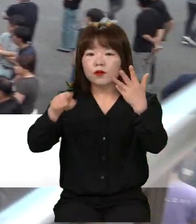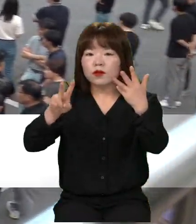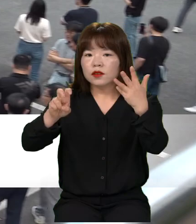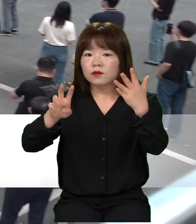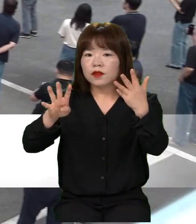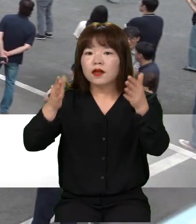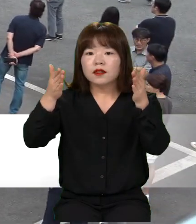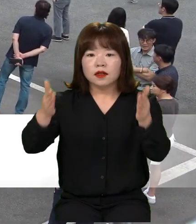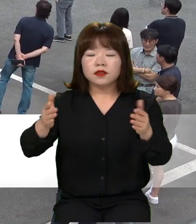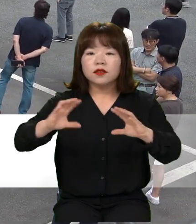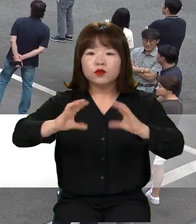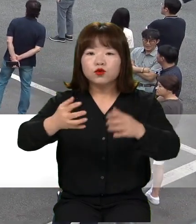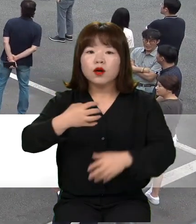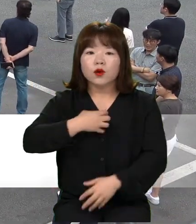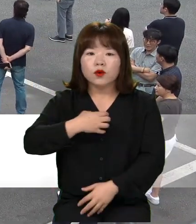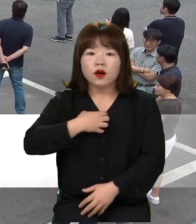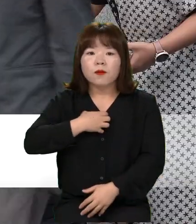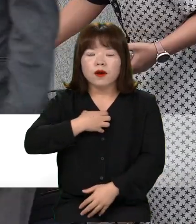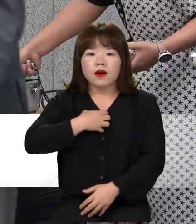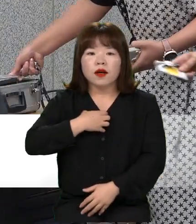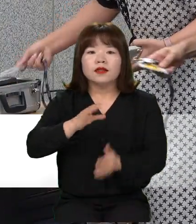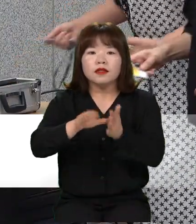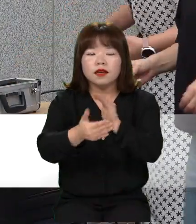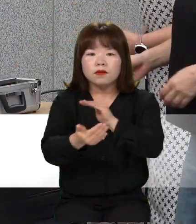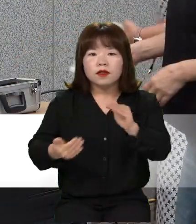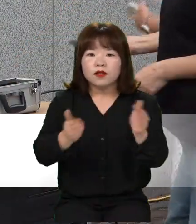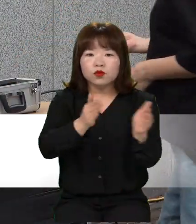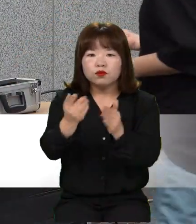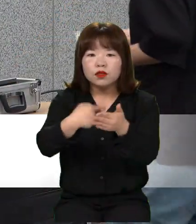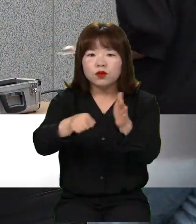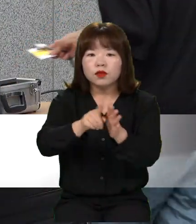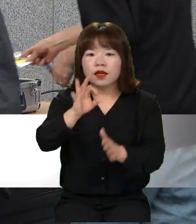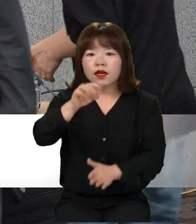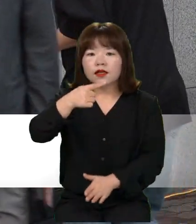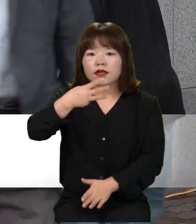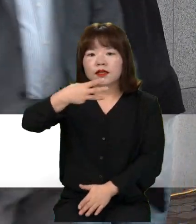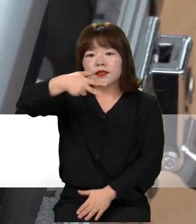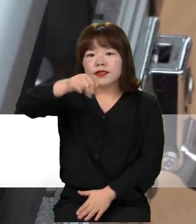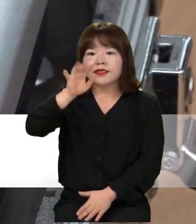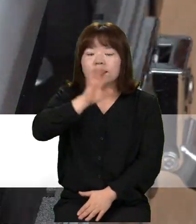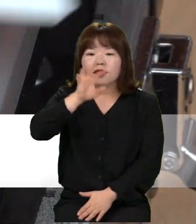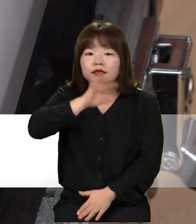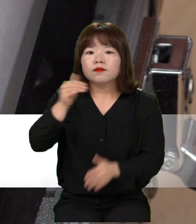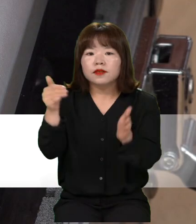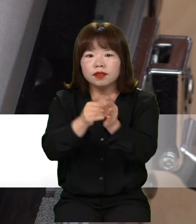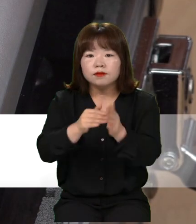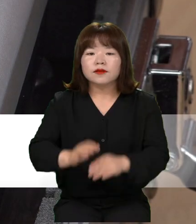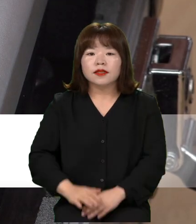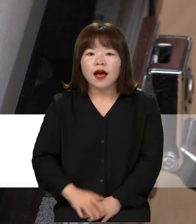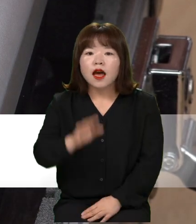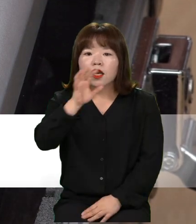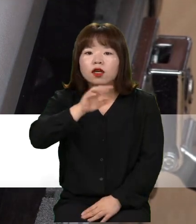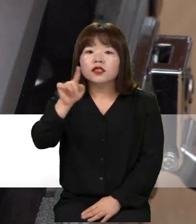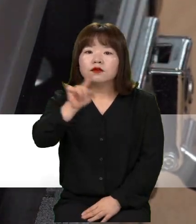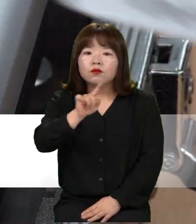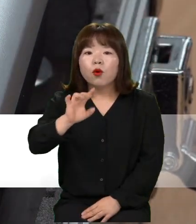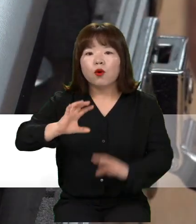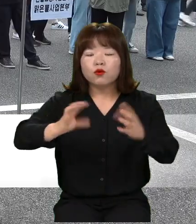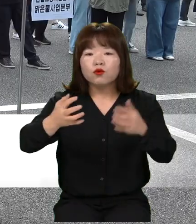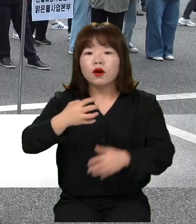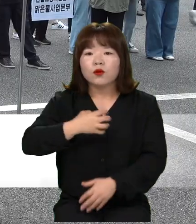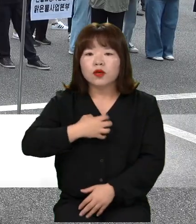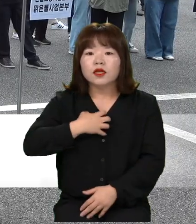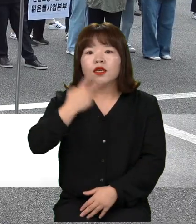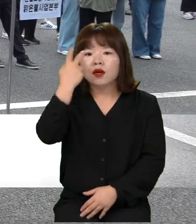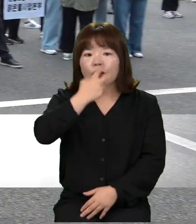21일부터 24일까지 국가 비상 대비 태세 확립을 위한을지 연습을 실시했습니다 을지연습은 국가